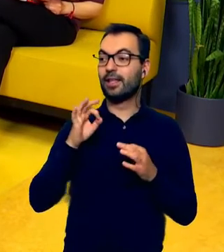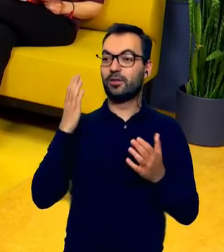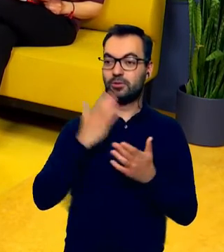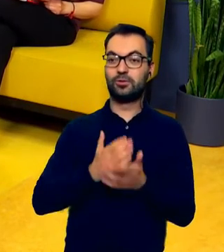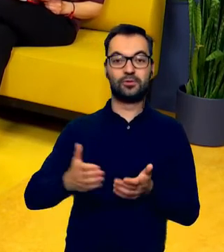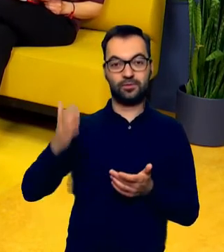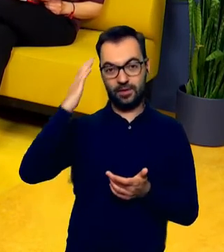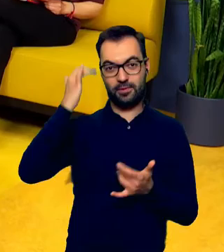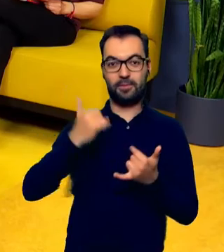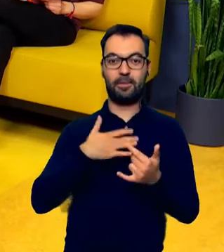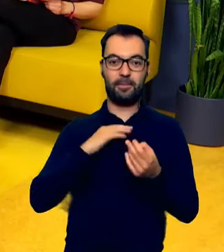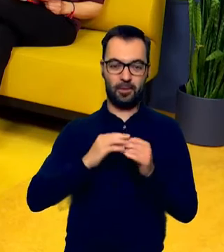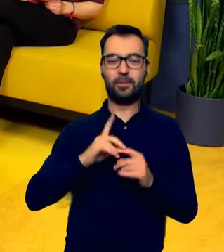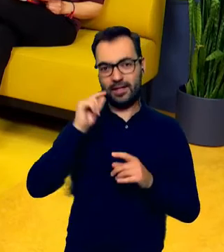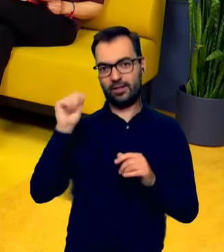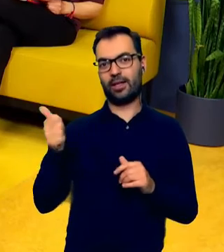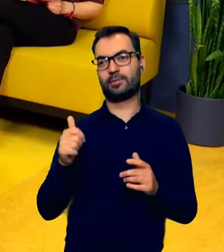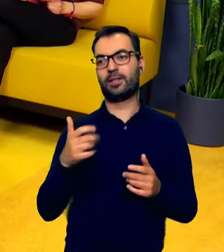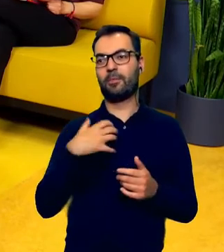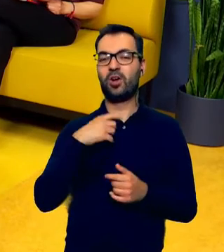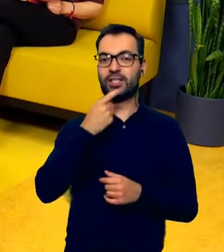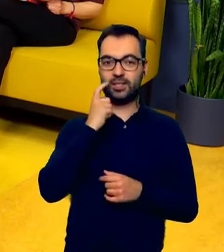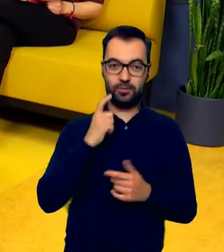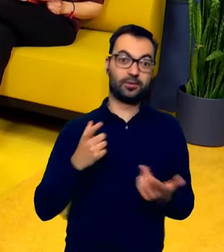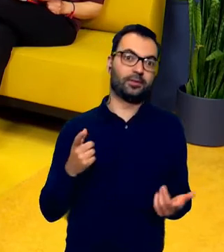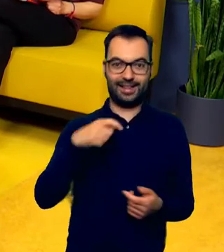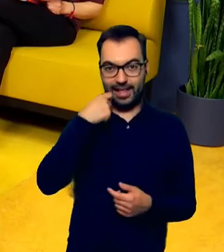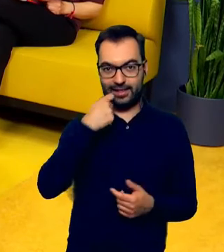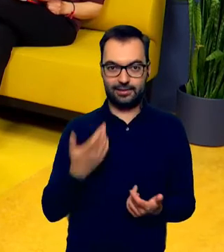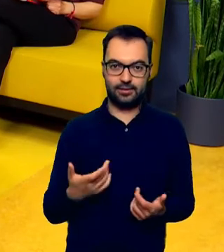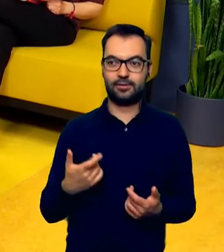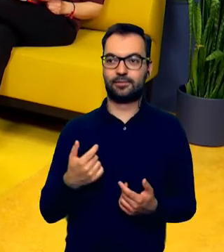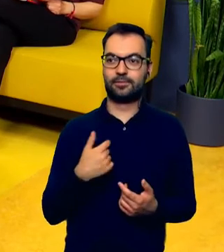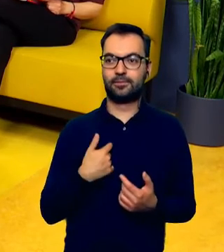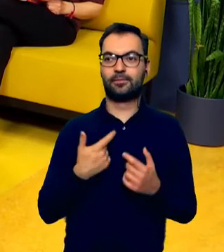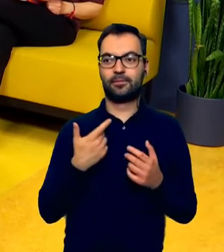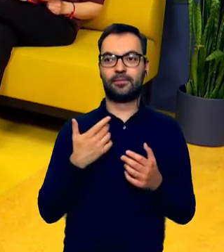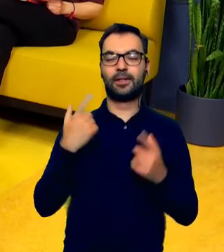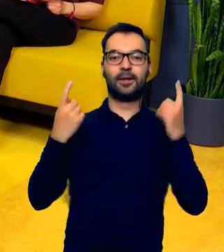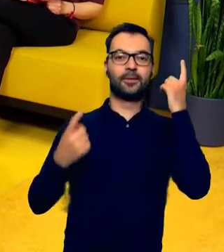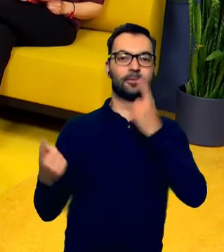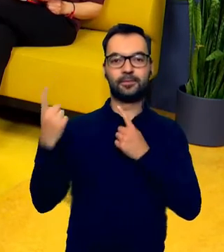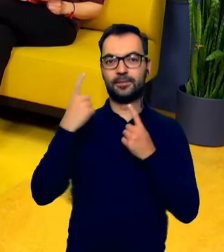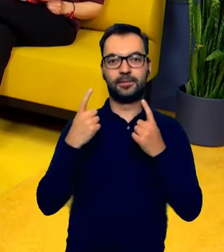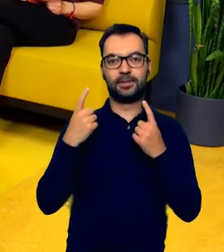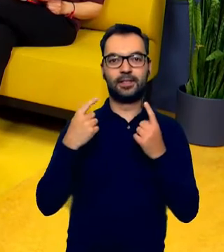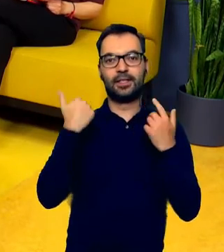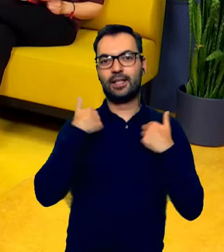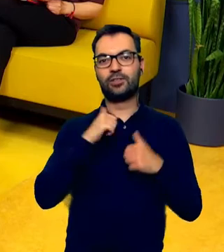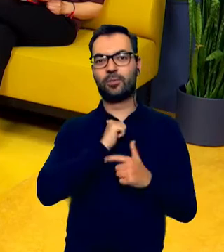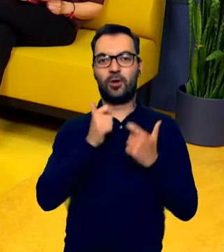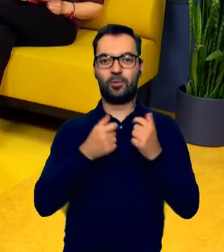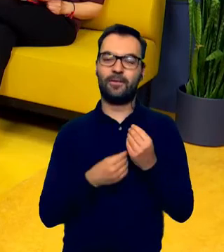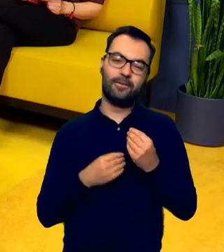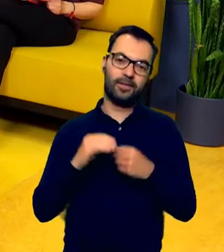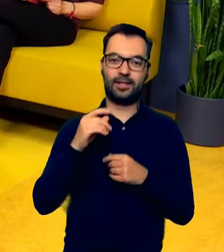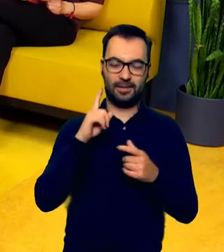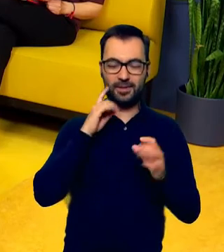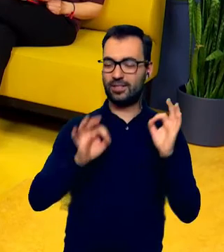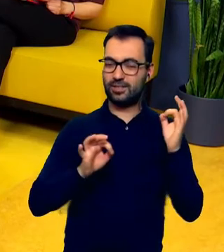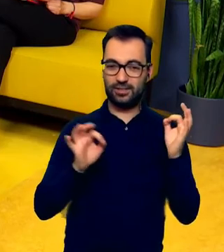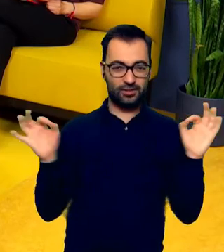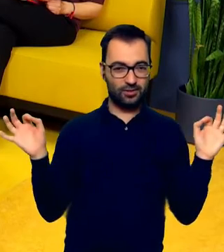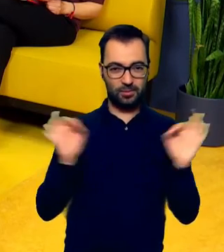jeżeli masz z tym problem, to po prostu idź do specjalisty, no, boli cię ząb, idziesz do dentysty. Znaczy ja jestem, naprawdę myślę, żeby nie przysparzać sobie w tym potwornym